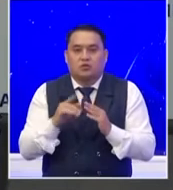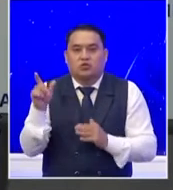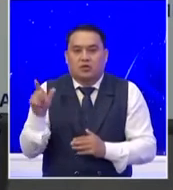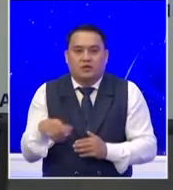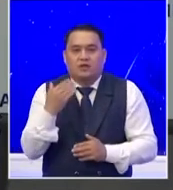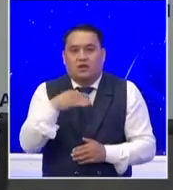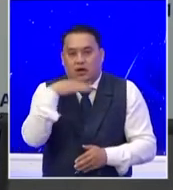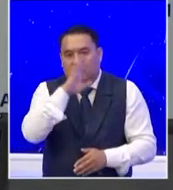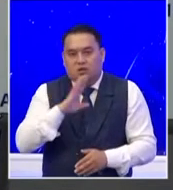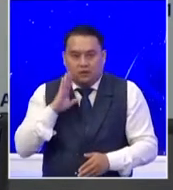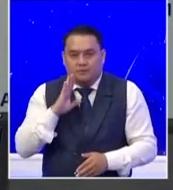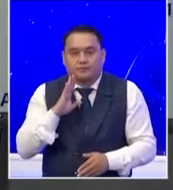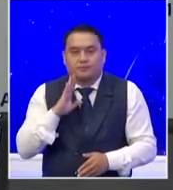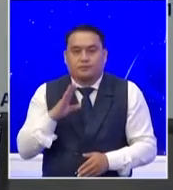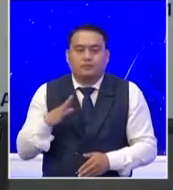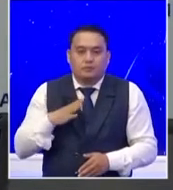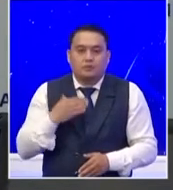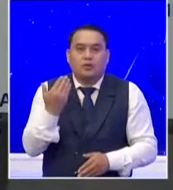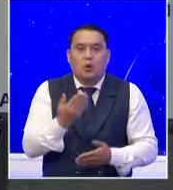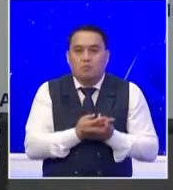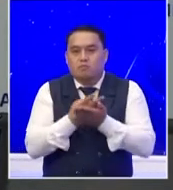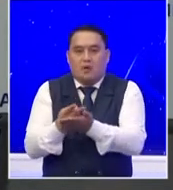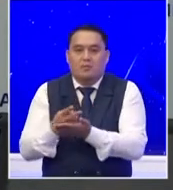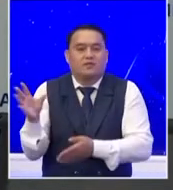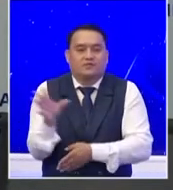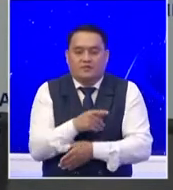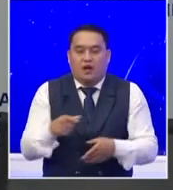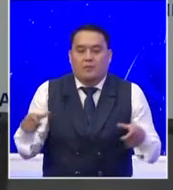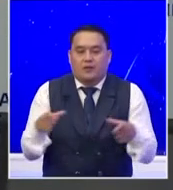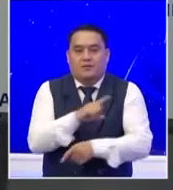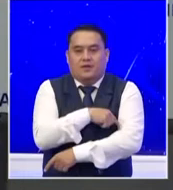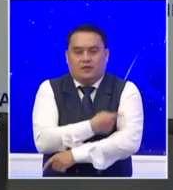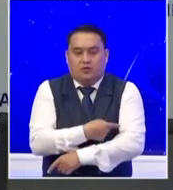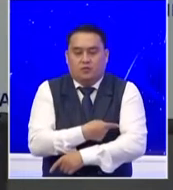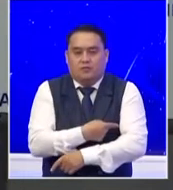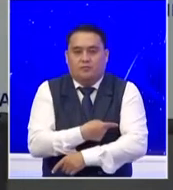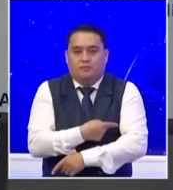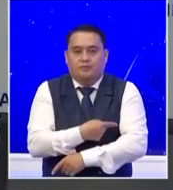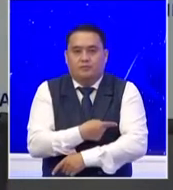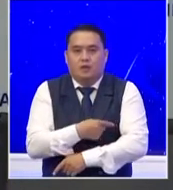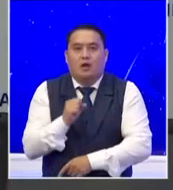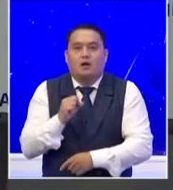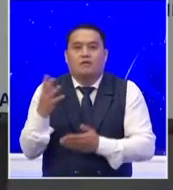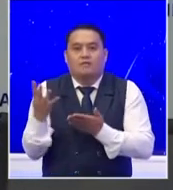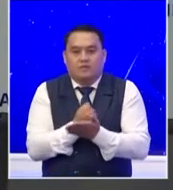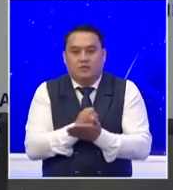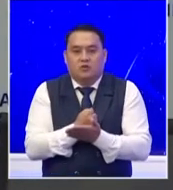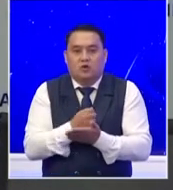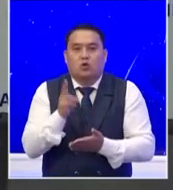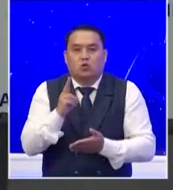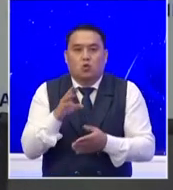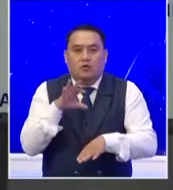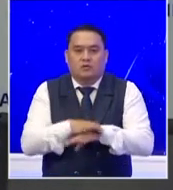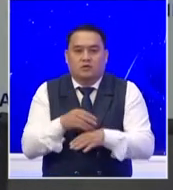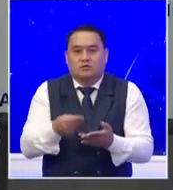их родителей. Родители, они помещены в все карантинные стационары. То есть определен круг контактных, у всех